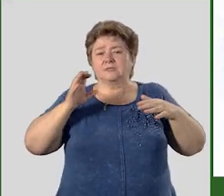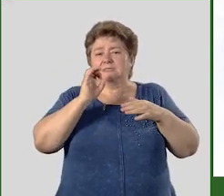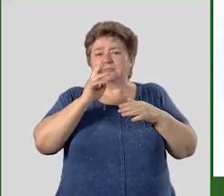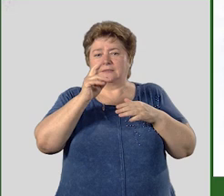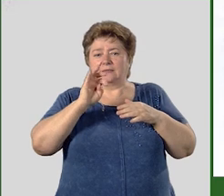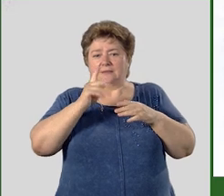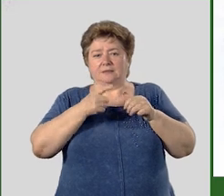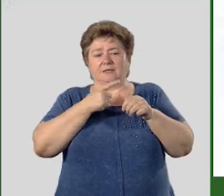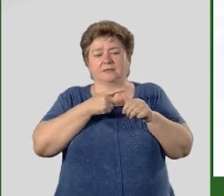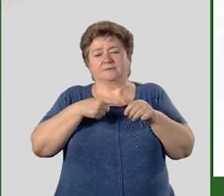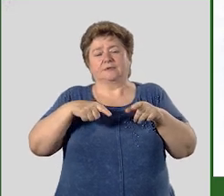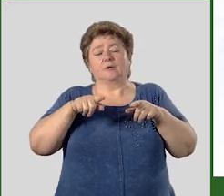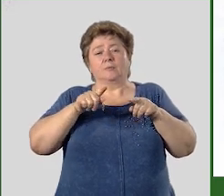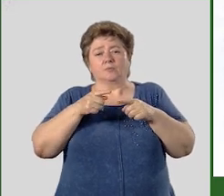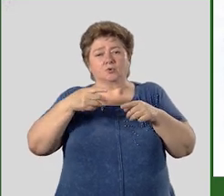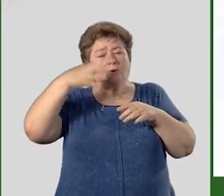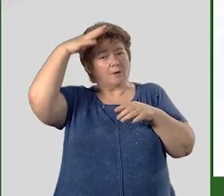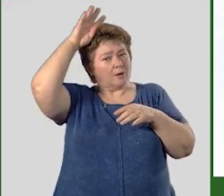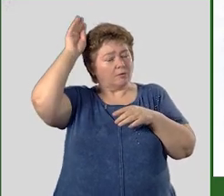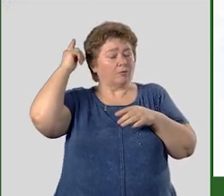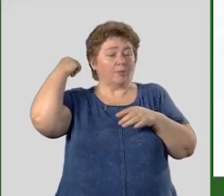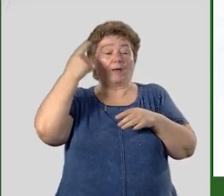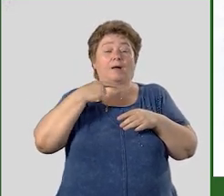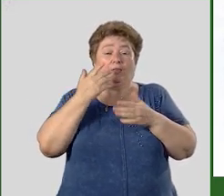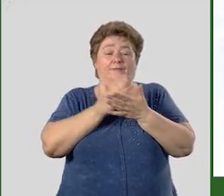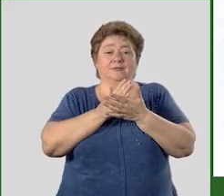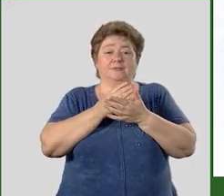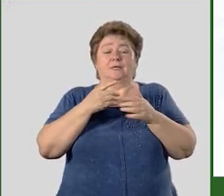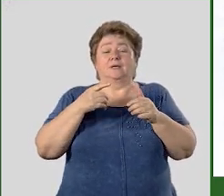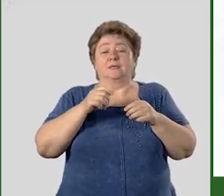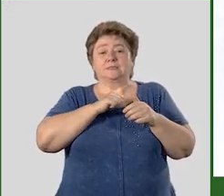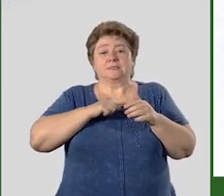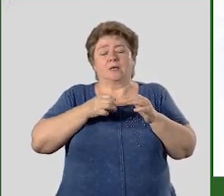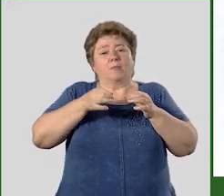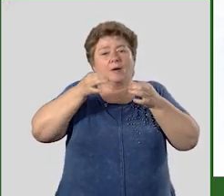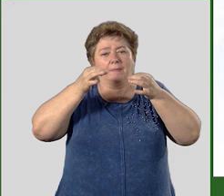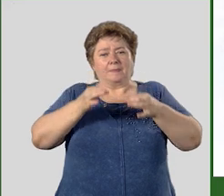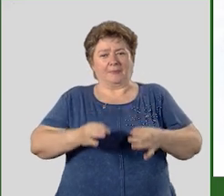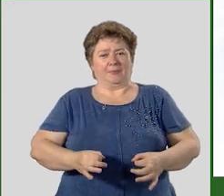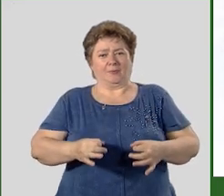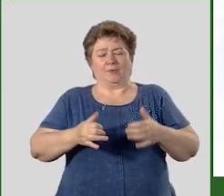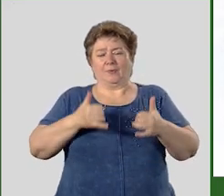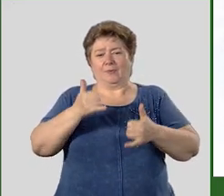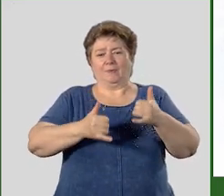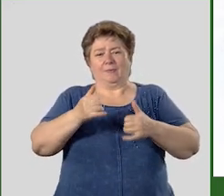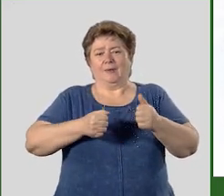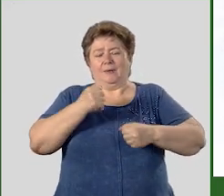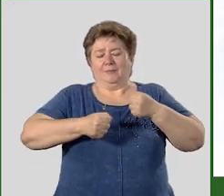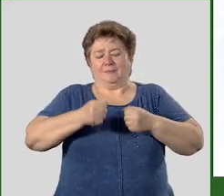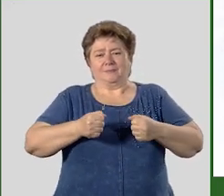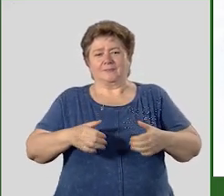Птица-секретарь, названная так из-за хохолка на голове. Она самая длинноногая и быстро